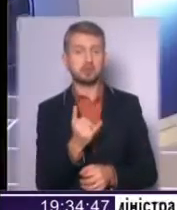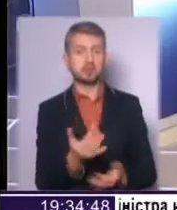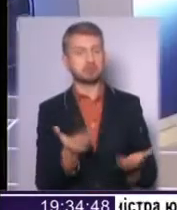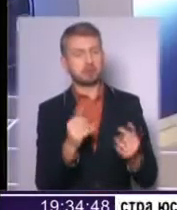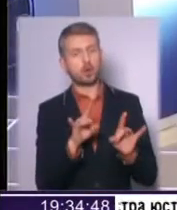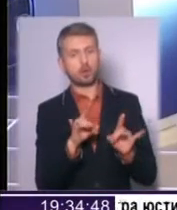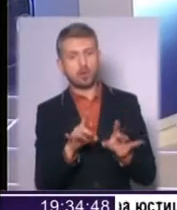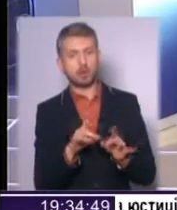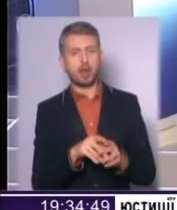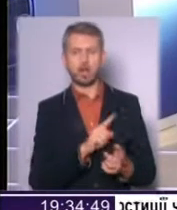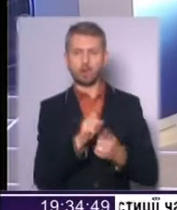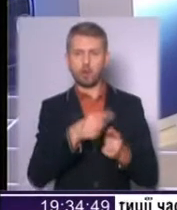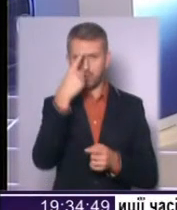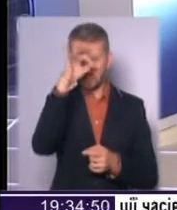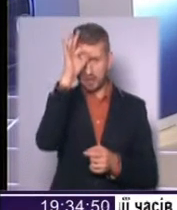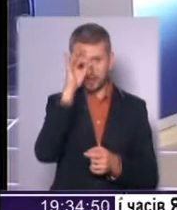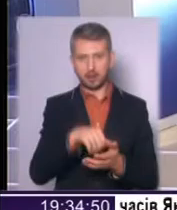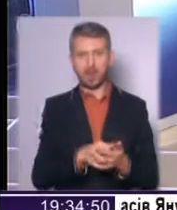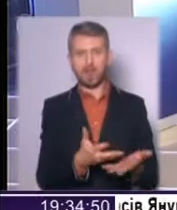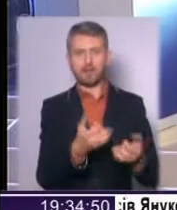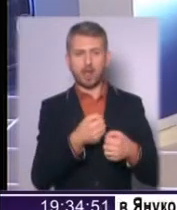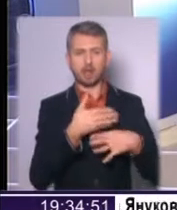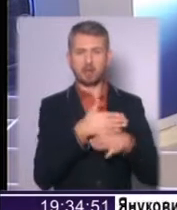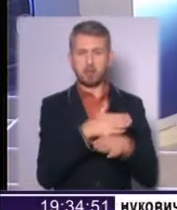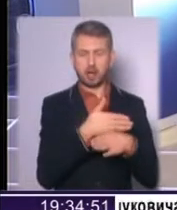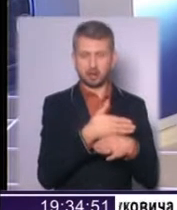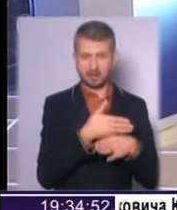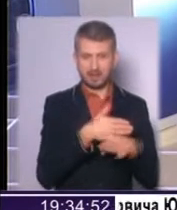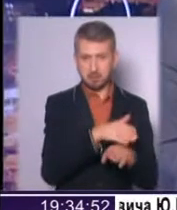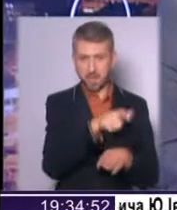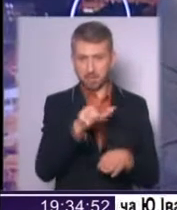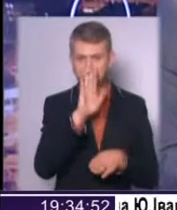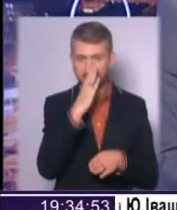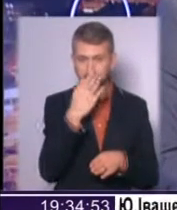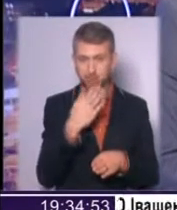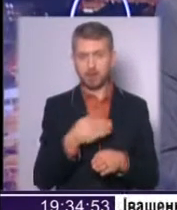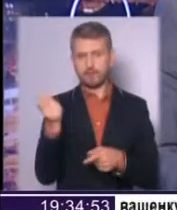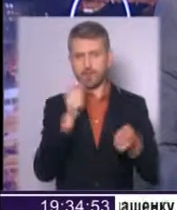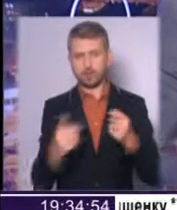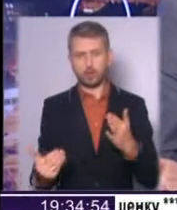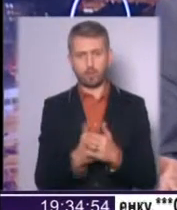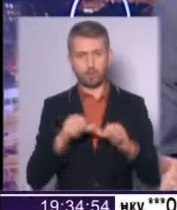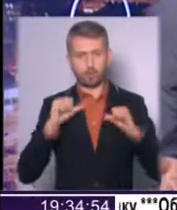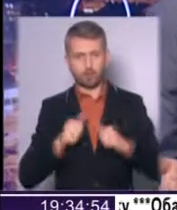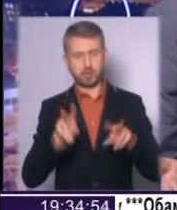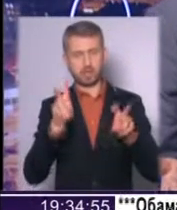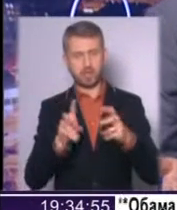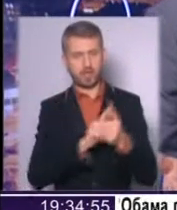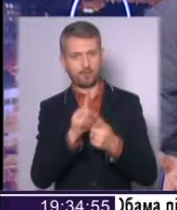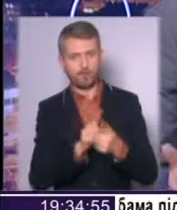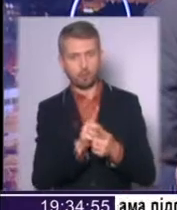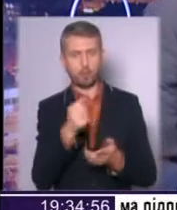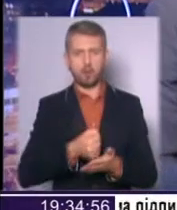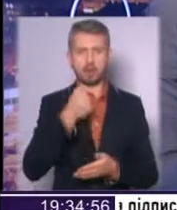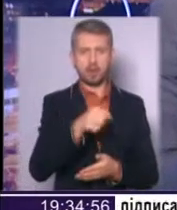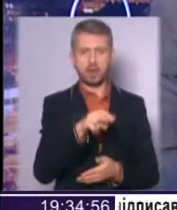керівник. Народ вже не знає, як кінці з кістнями звести, не знає, за що хліба купити немає. А він розказує, який